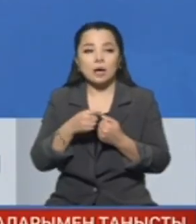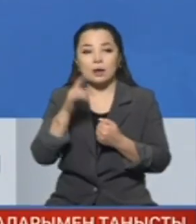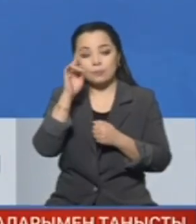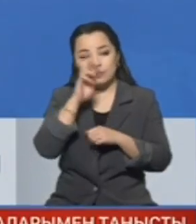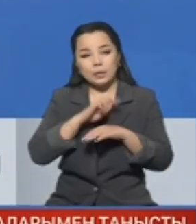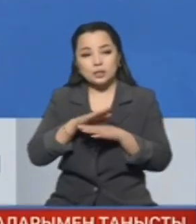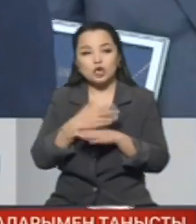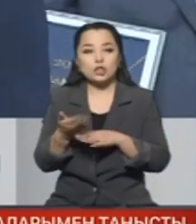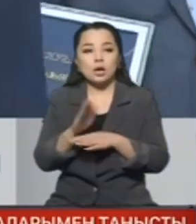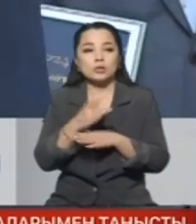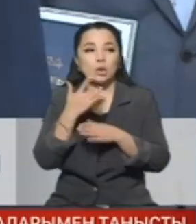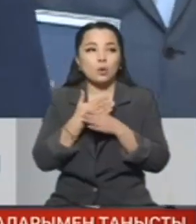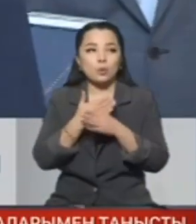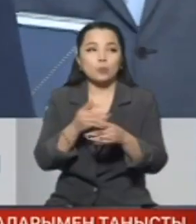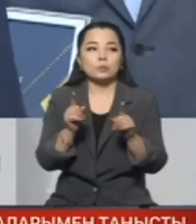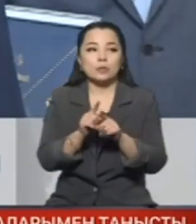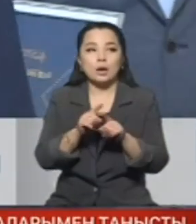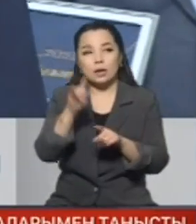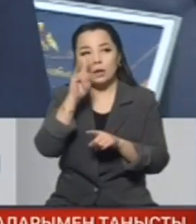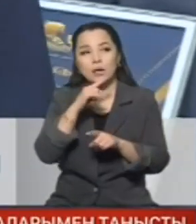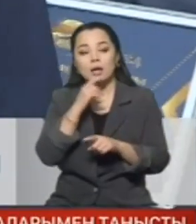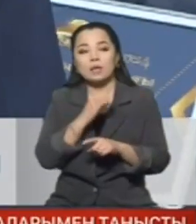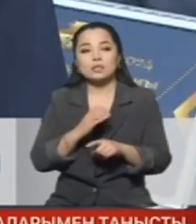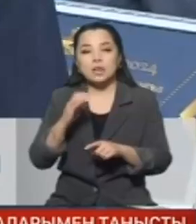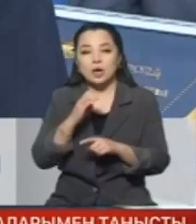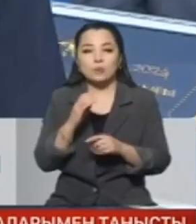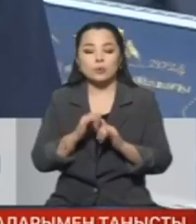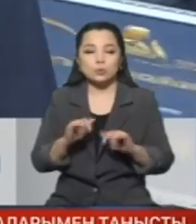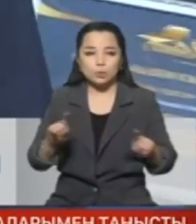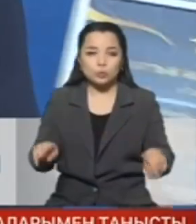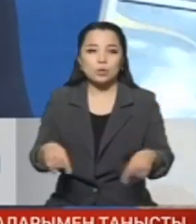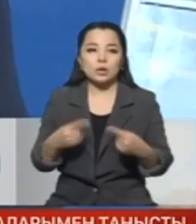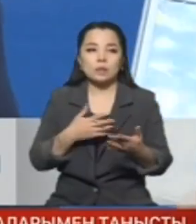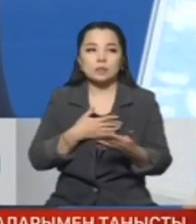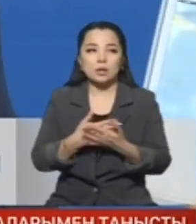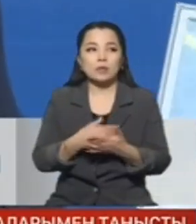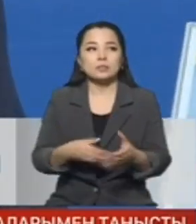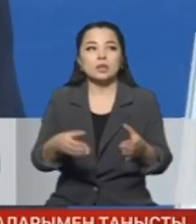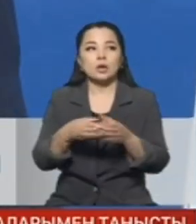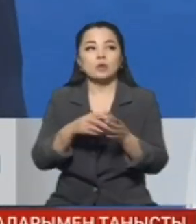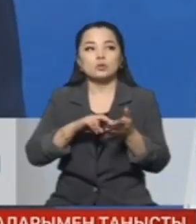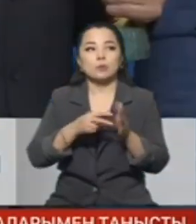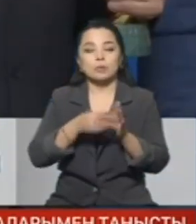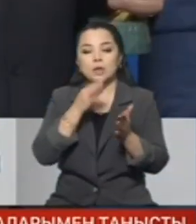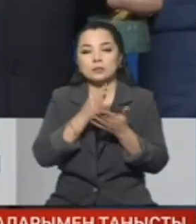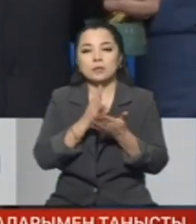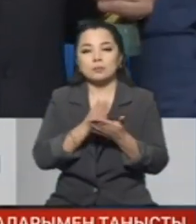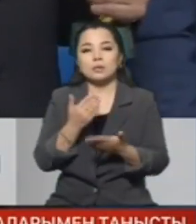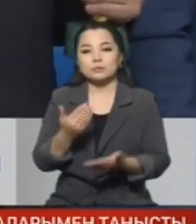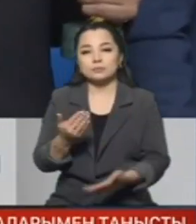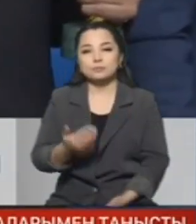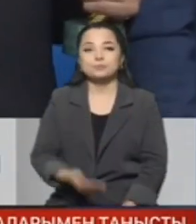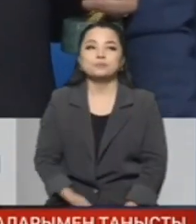тарапынан жан-жақты қолдау көрсетіп, қазақ әдебиетінің тұғырын нығайтуға арналған бірегей жоба екенін атап өтті.